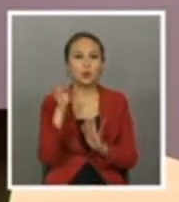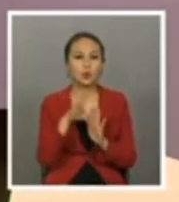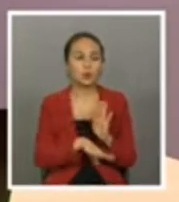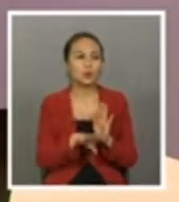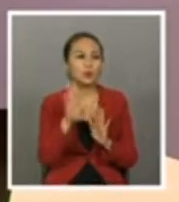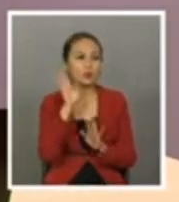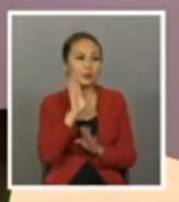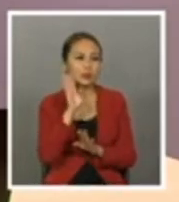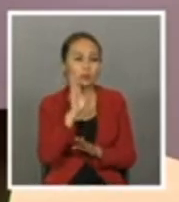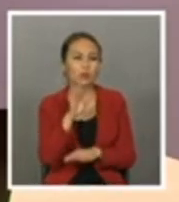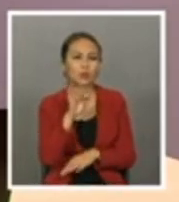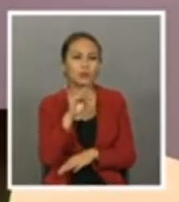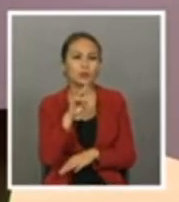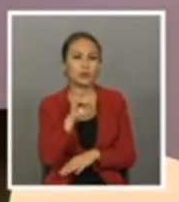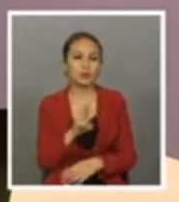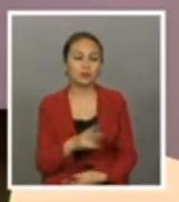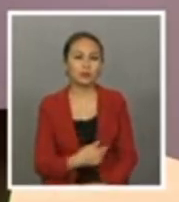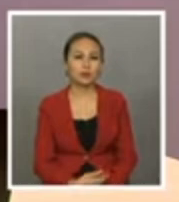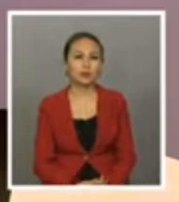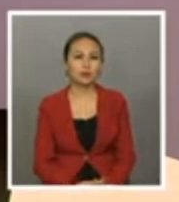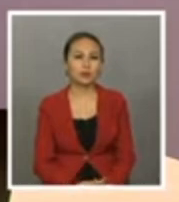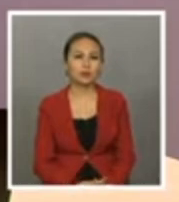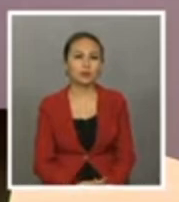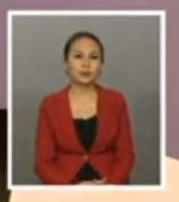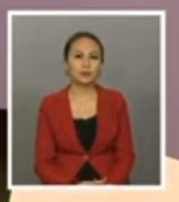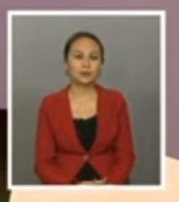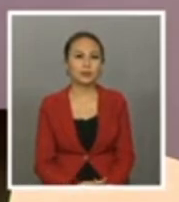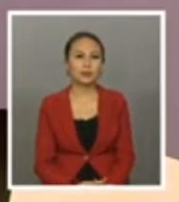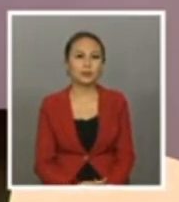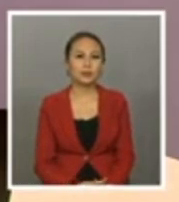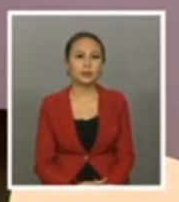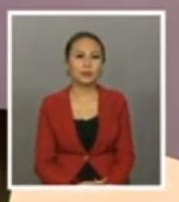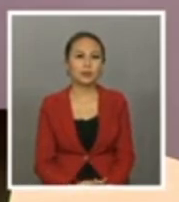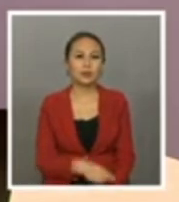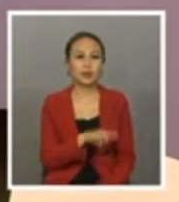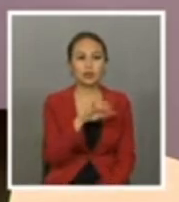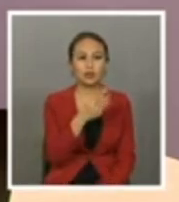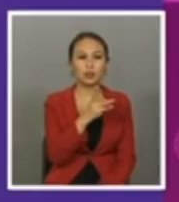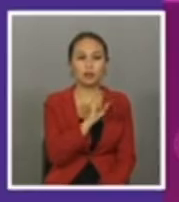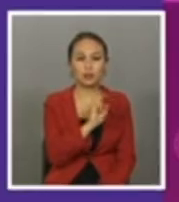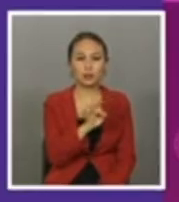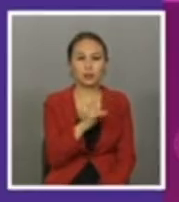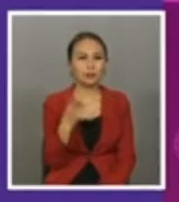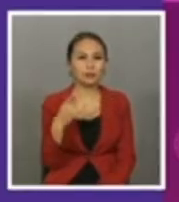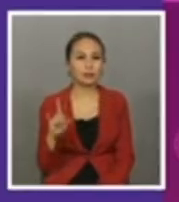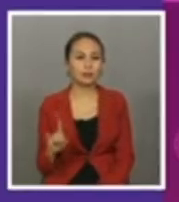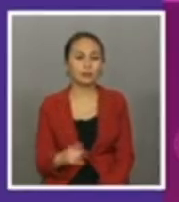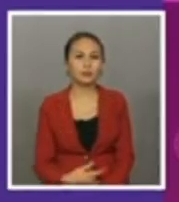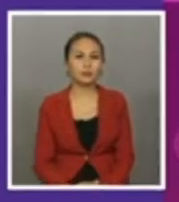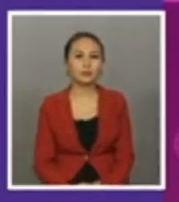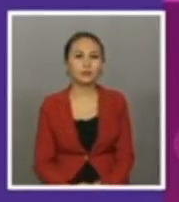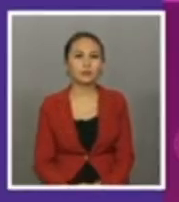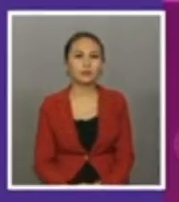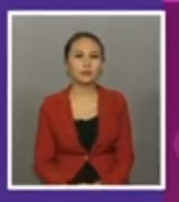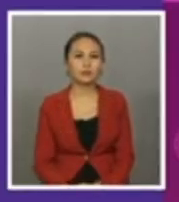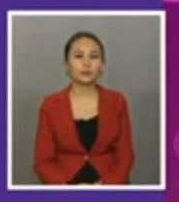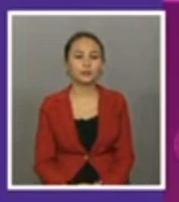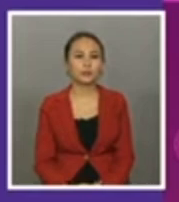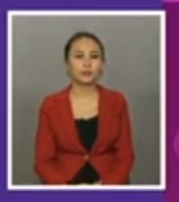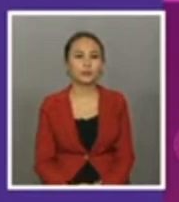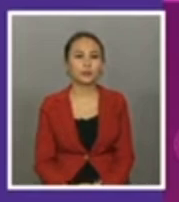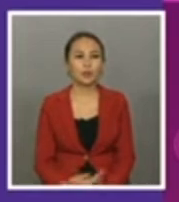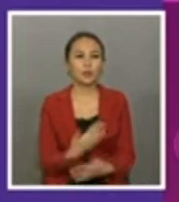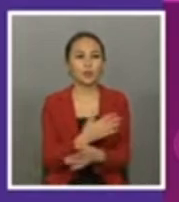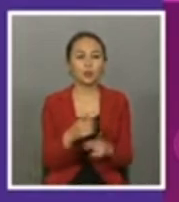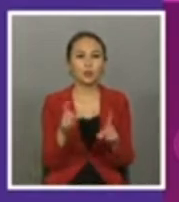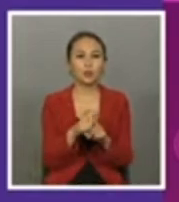– жұрнақ. Тышқанды түбірі – тышқан, ды – жалғау болады. Бұл сөздің